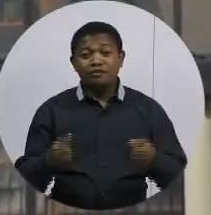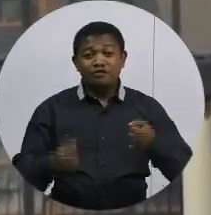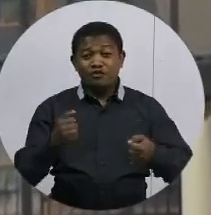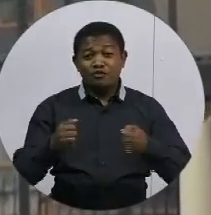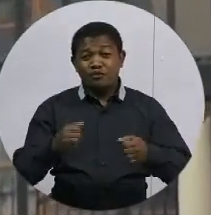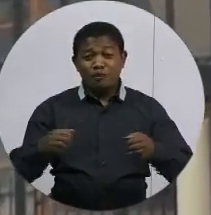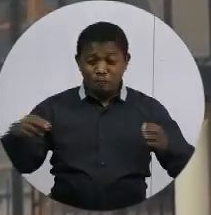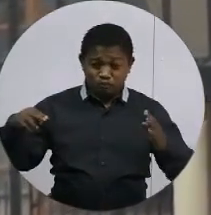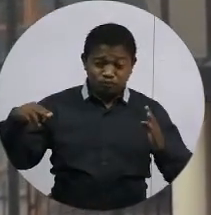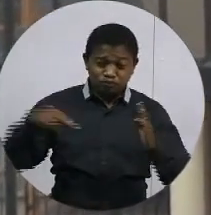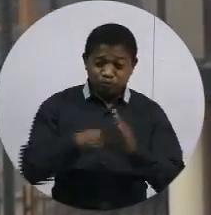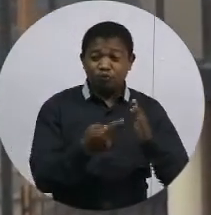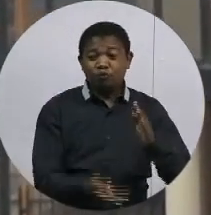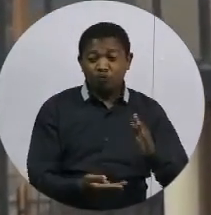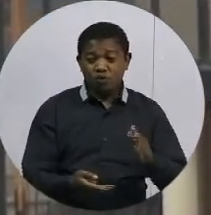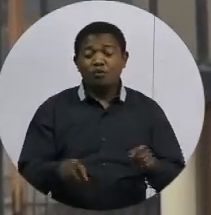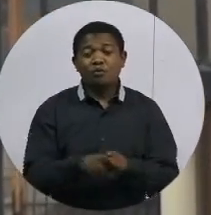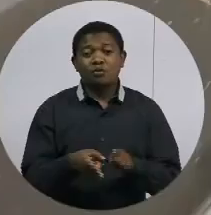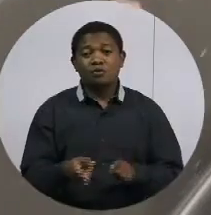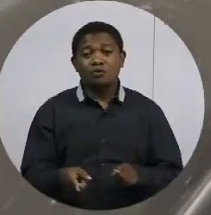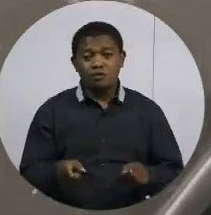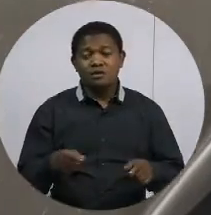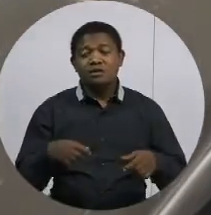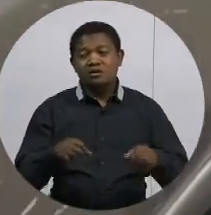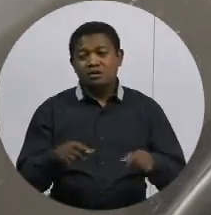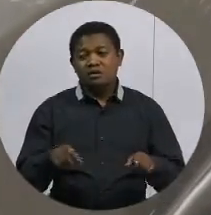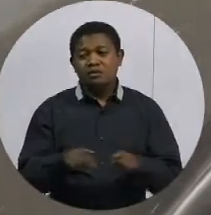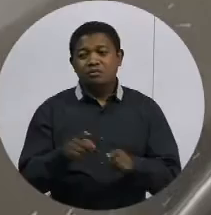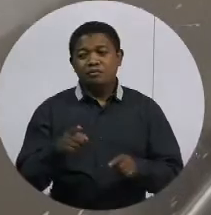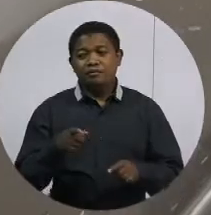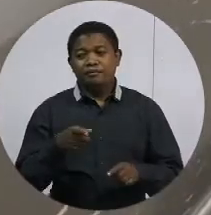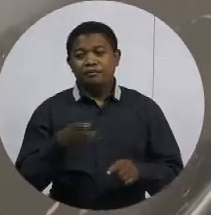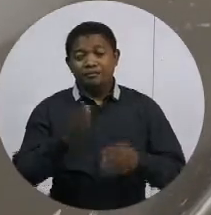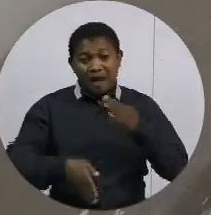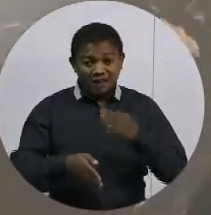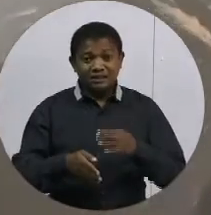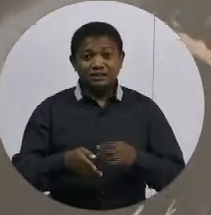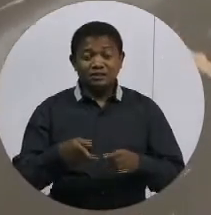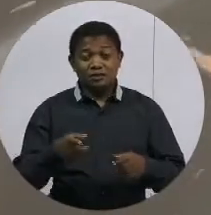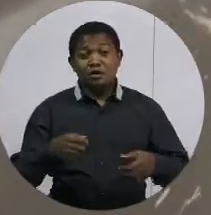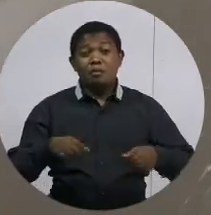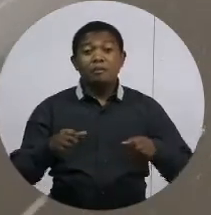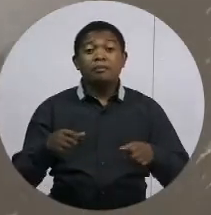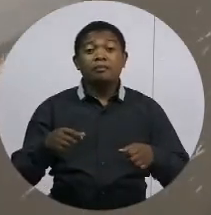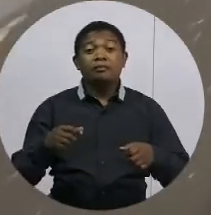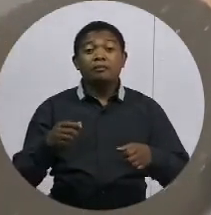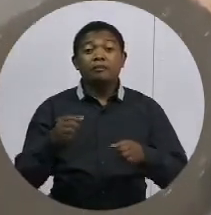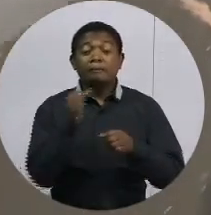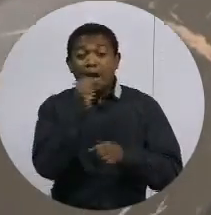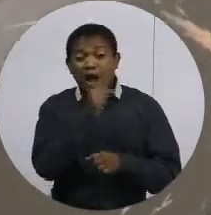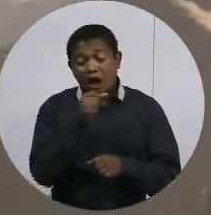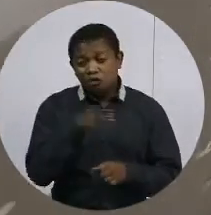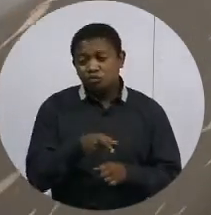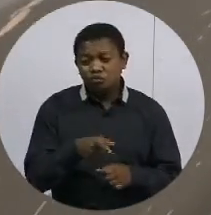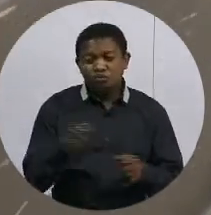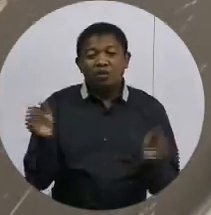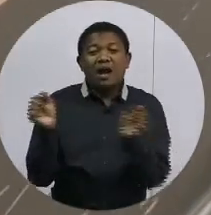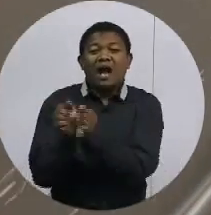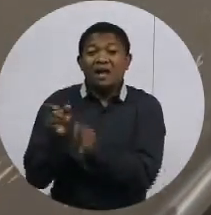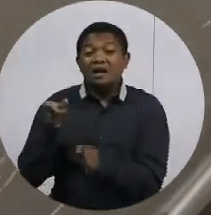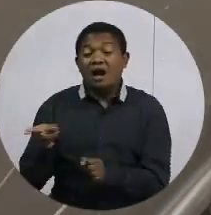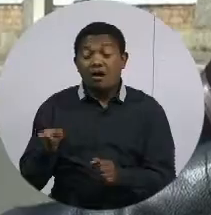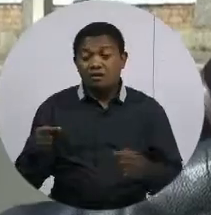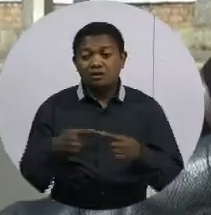lalana Tsarasoatra Ivato. Nitafa tamin'ny mpanao gazety androany nivadin'ilay mpanakanto nangataka amin'ny fitsarana ny amoahana azy izy